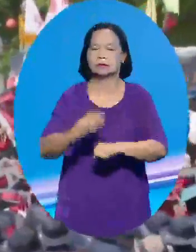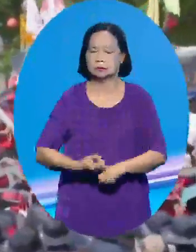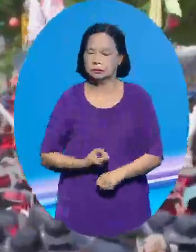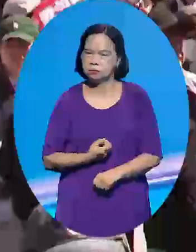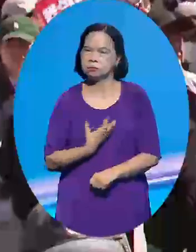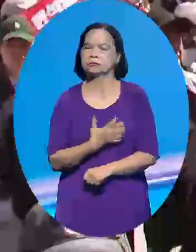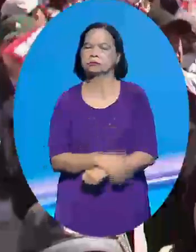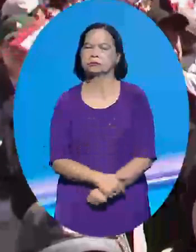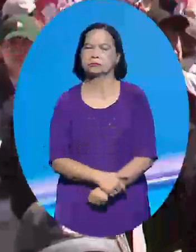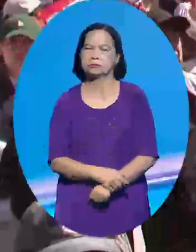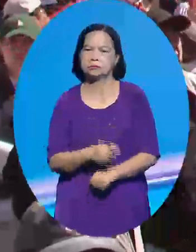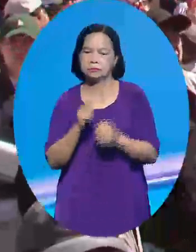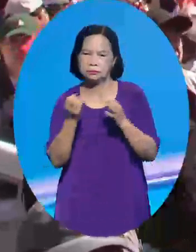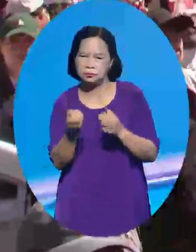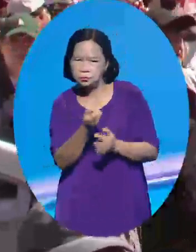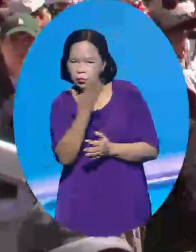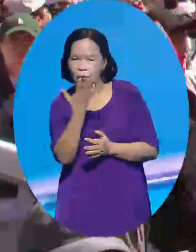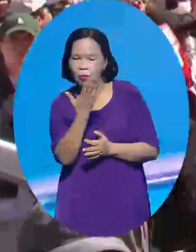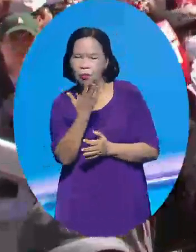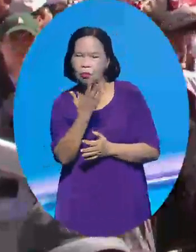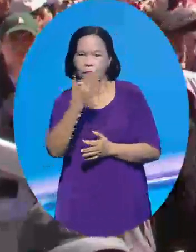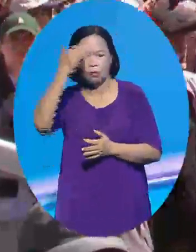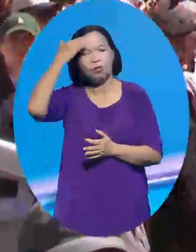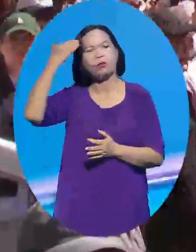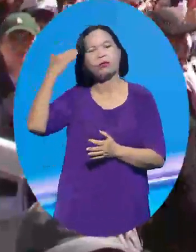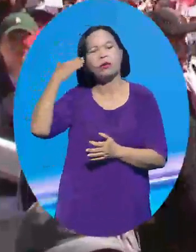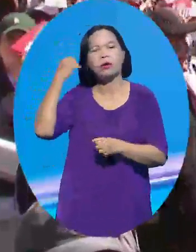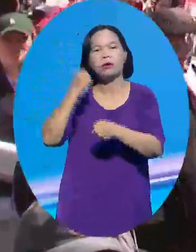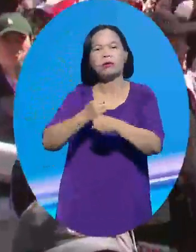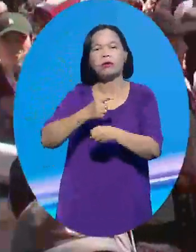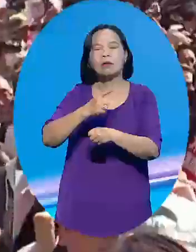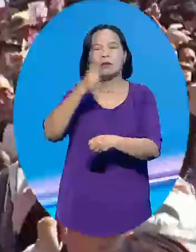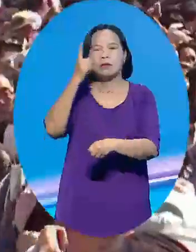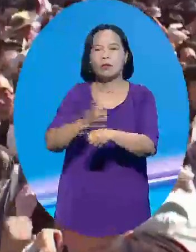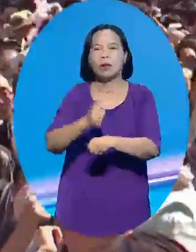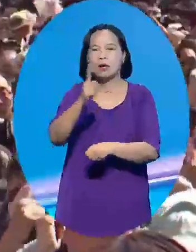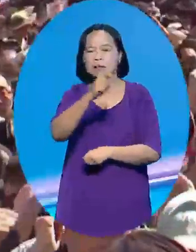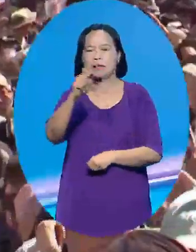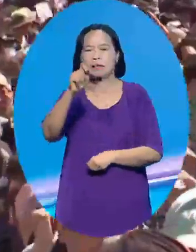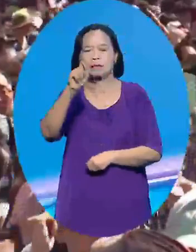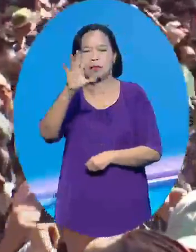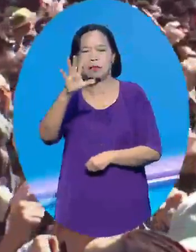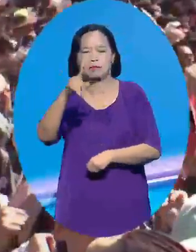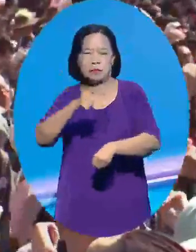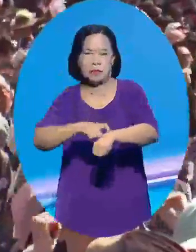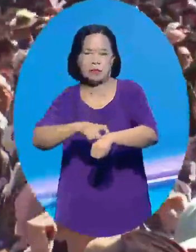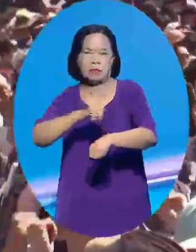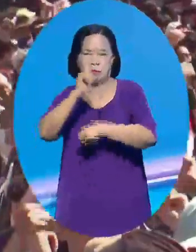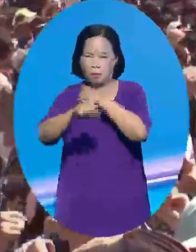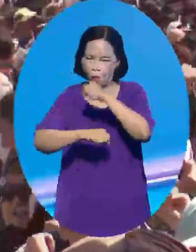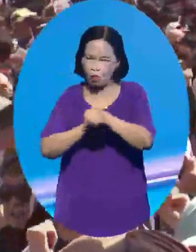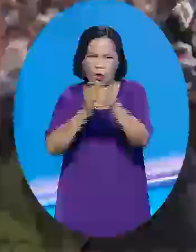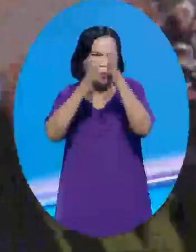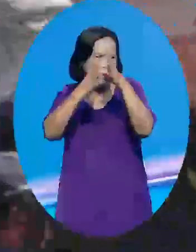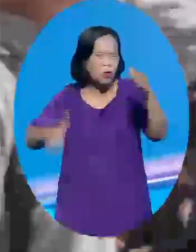sống theo số liệu công bố Mới đây người Hàn Quốc làm việc trung bình 1915 giờ mỗi năm nhiều hơn gần 200 giờ